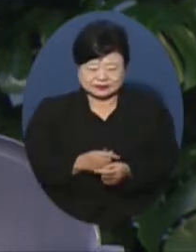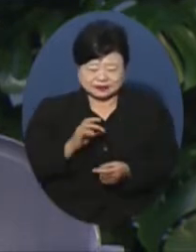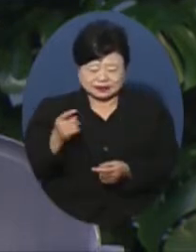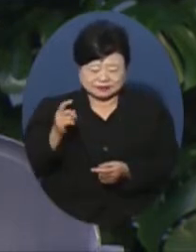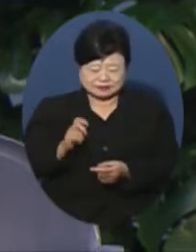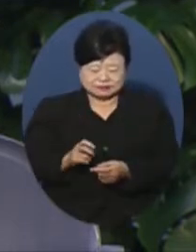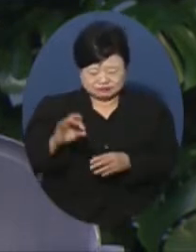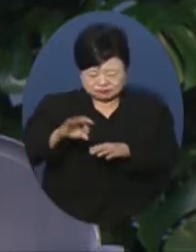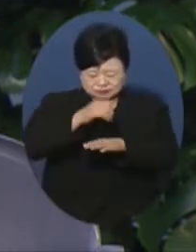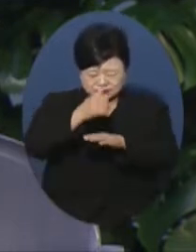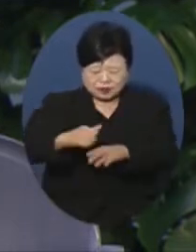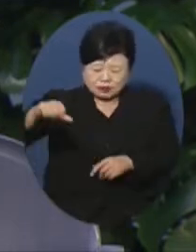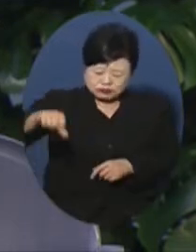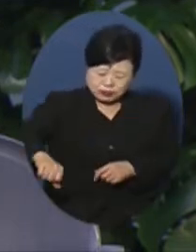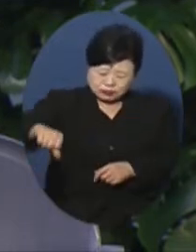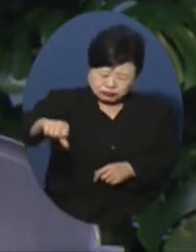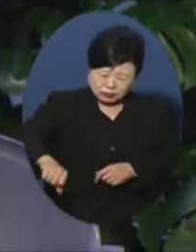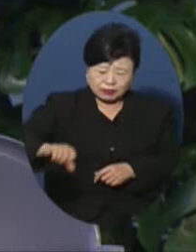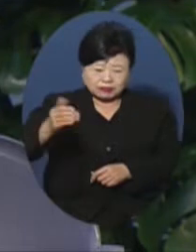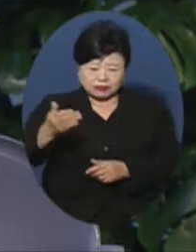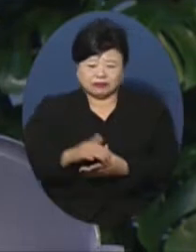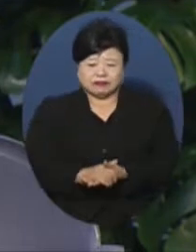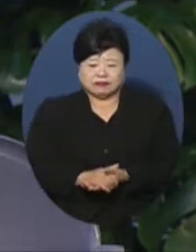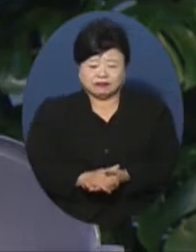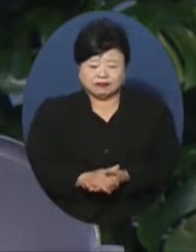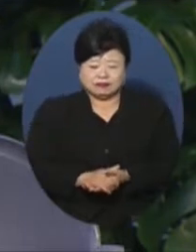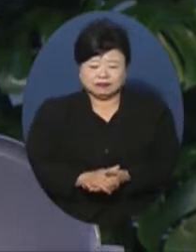아람 왕이 패배를 당하였습니다.